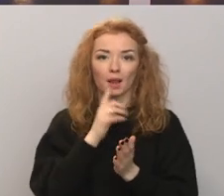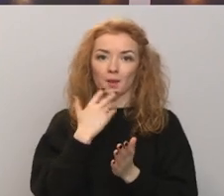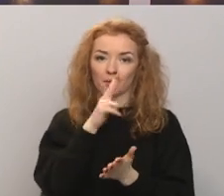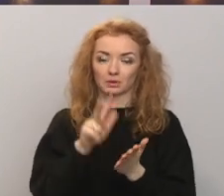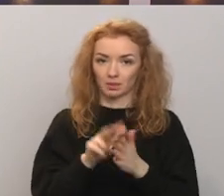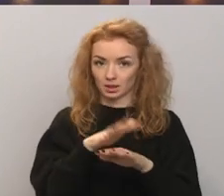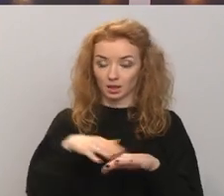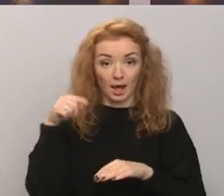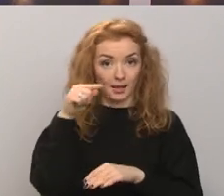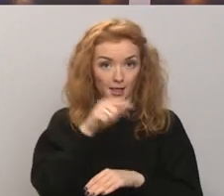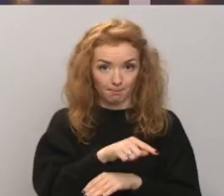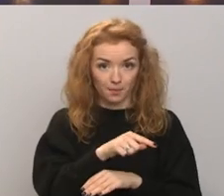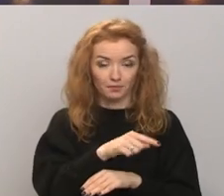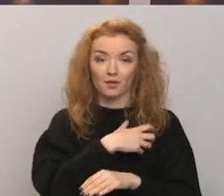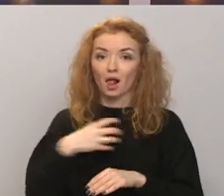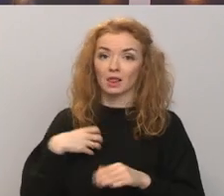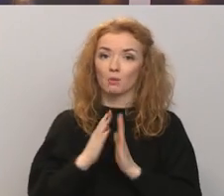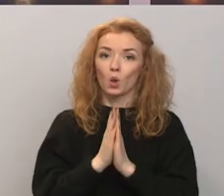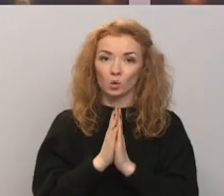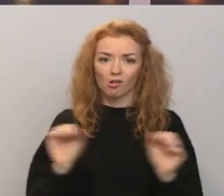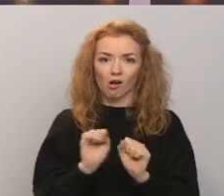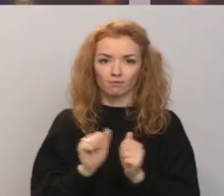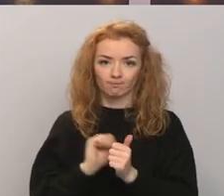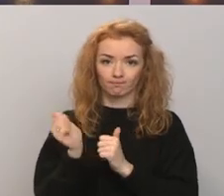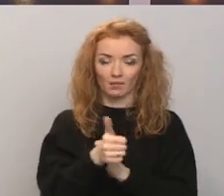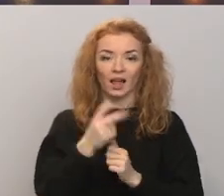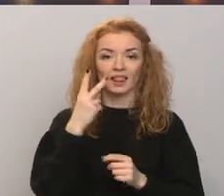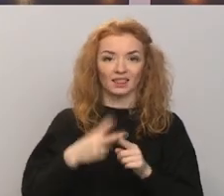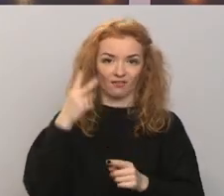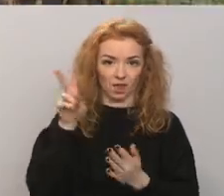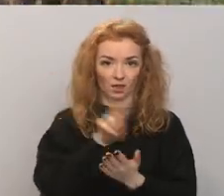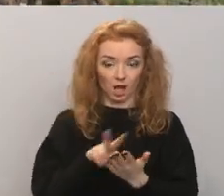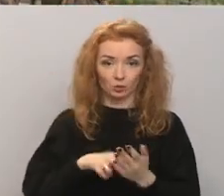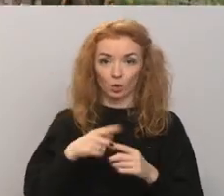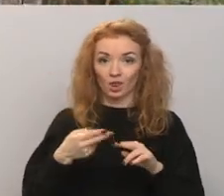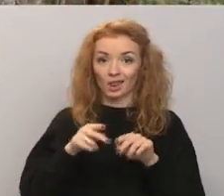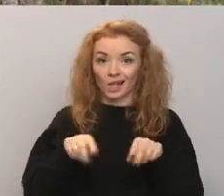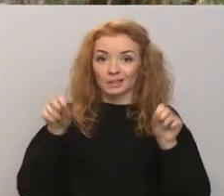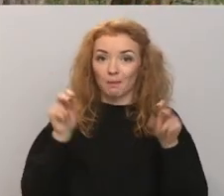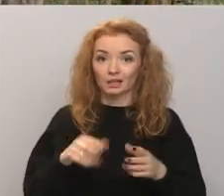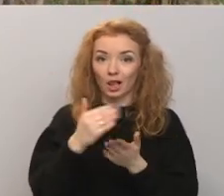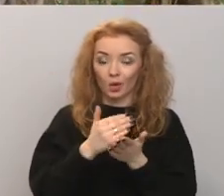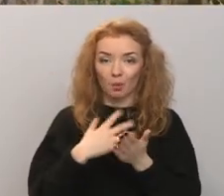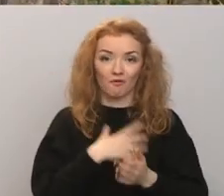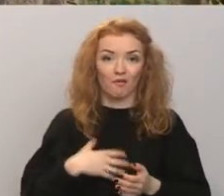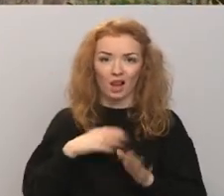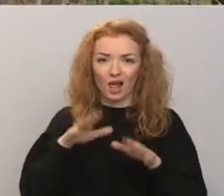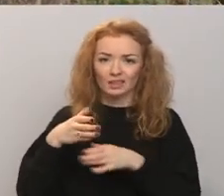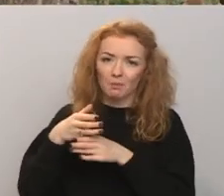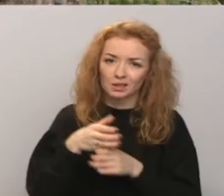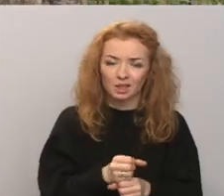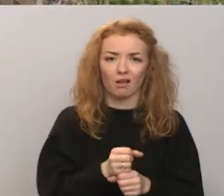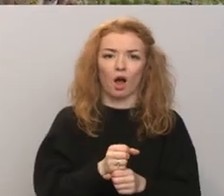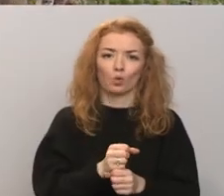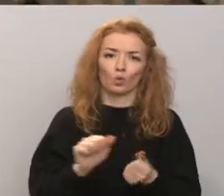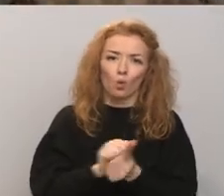Saeimai. Valdība lūks to izskatīt kā steidzamu, tātad divos lasīmos. Šāds speciāls likumprojekts ir vajadzīgs, lai varētu mazināt